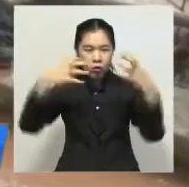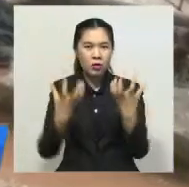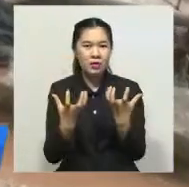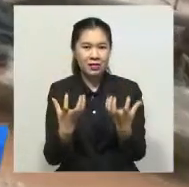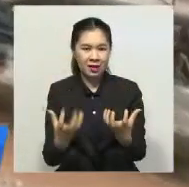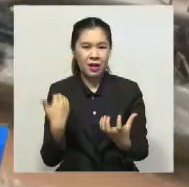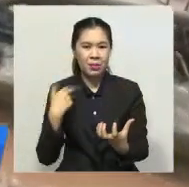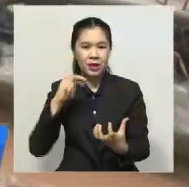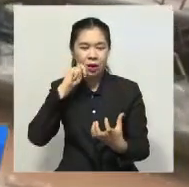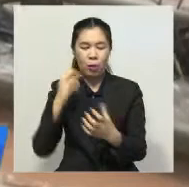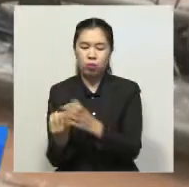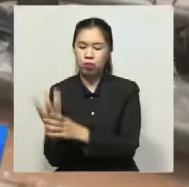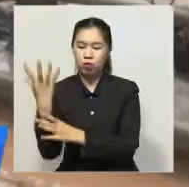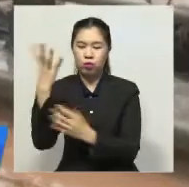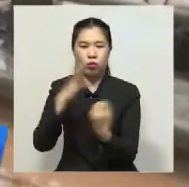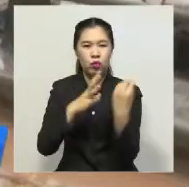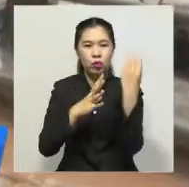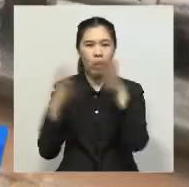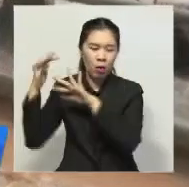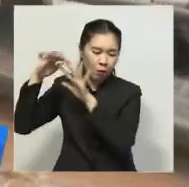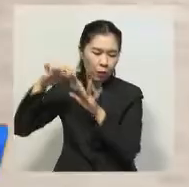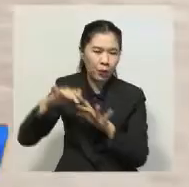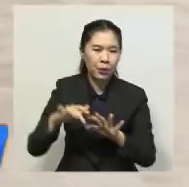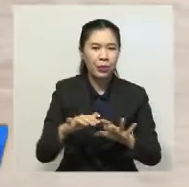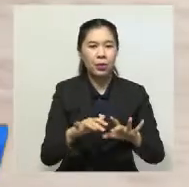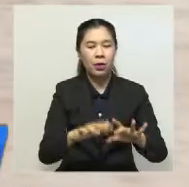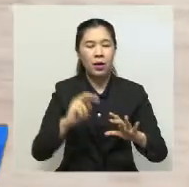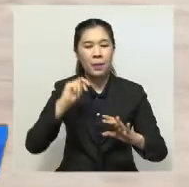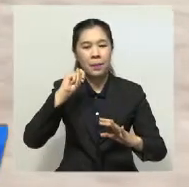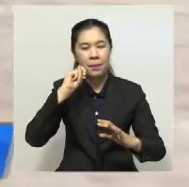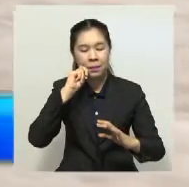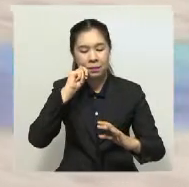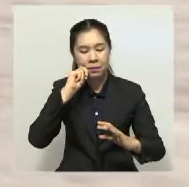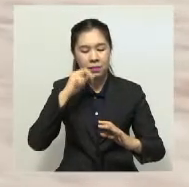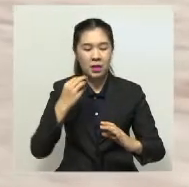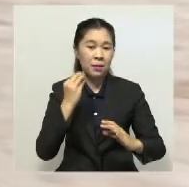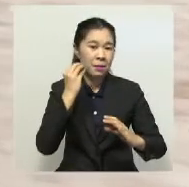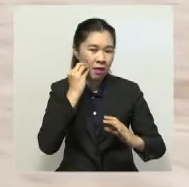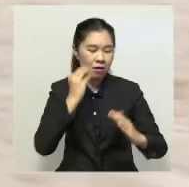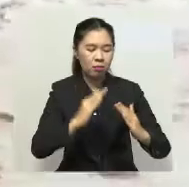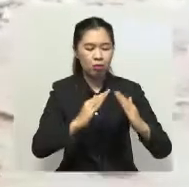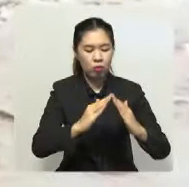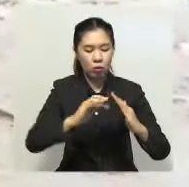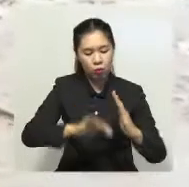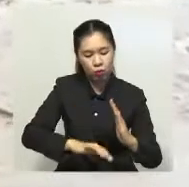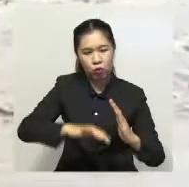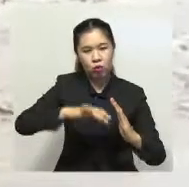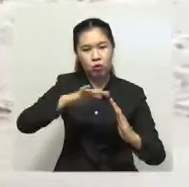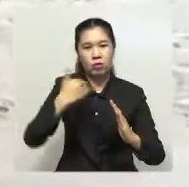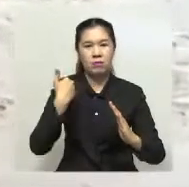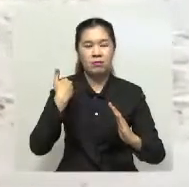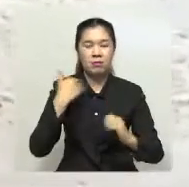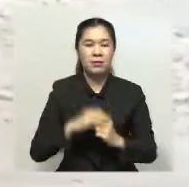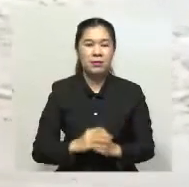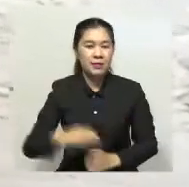แล้วก็มีน้ำป่าเอ่อล้นจากลำน้ำสอดค่ะเข้าท่วมบ้านประชาชน12หลังนะคะแล้วก็มีทหารจากกรมทหารพ